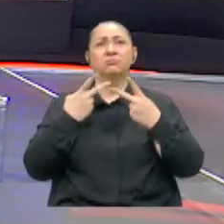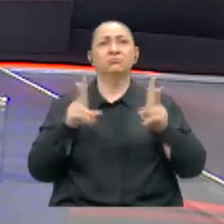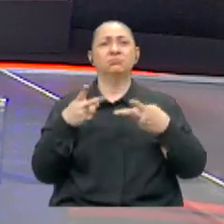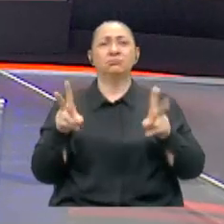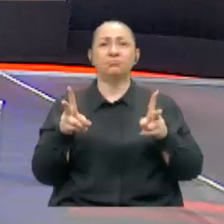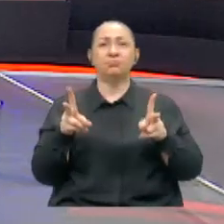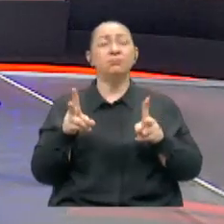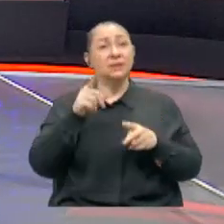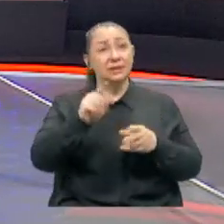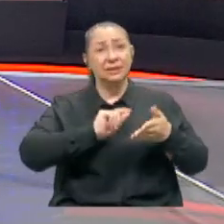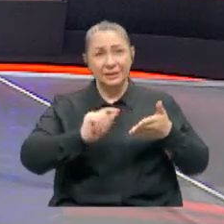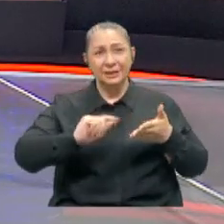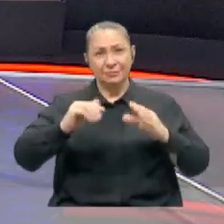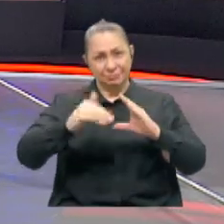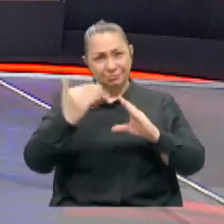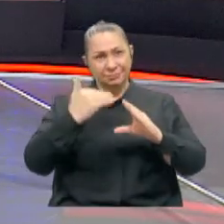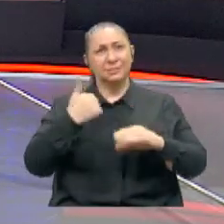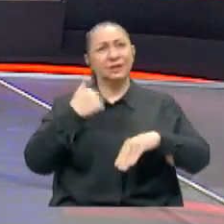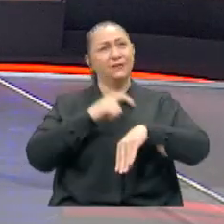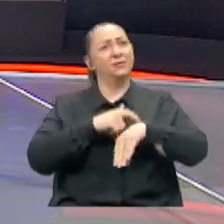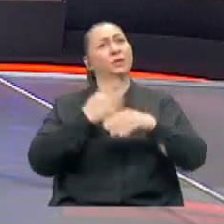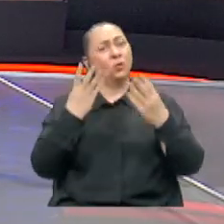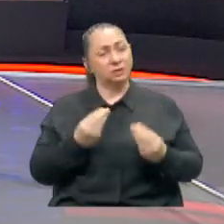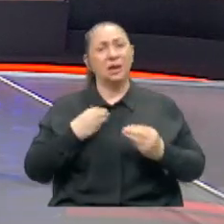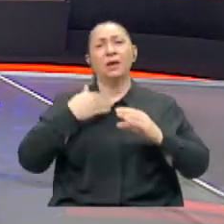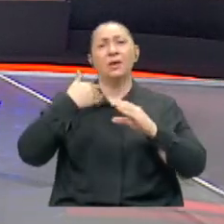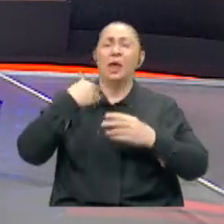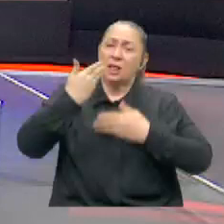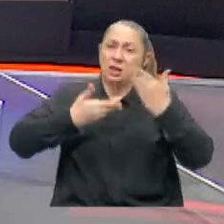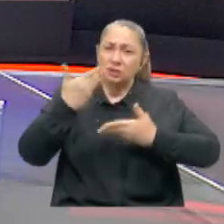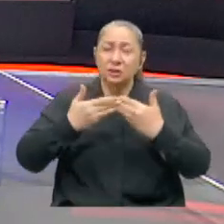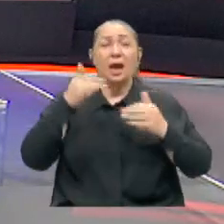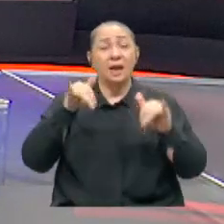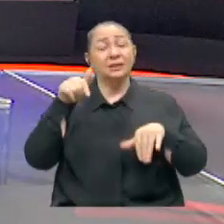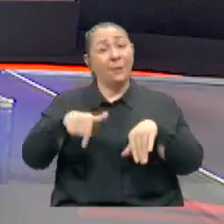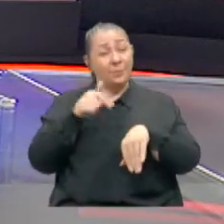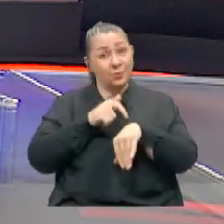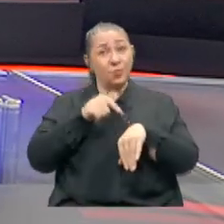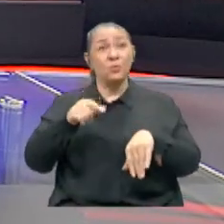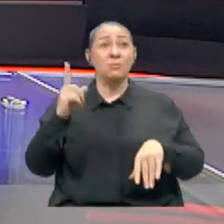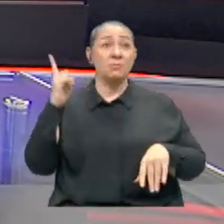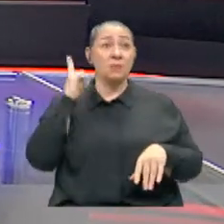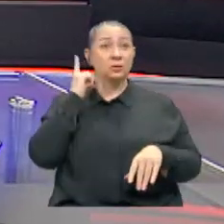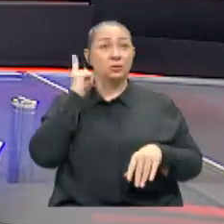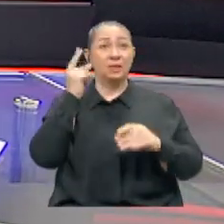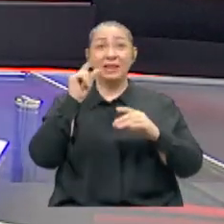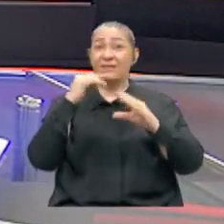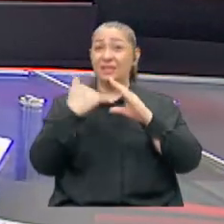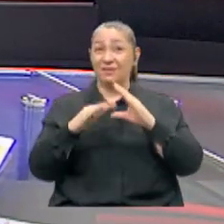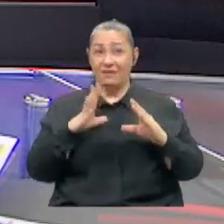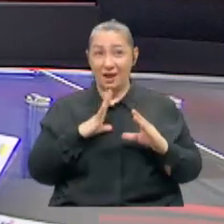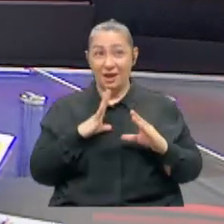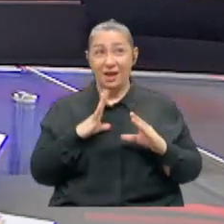ki Siz yazarsanız bizde Vakit buldukça aktaracağız Aynı zamanda da biliyorsunuz bugün meşhur bir tweet